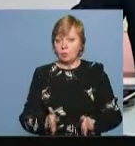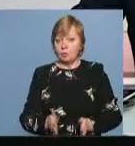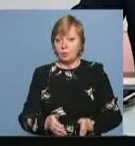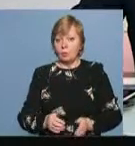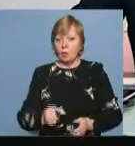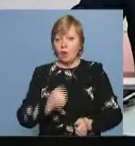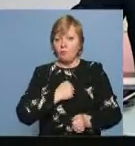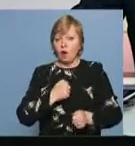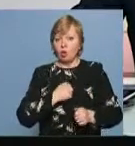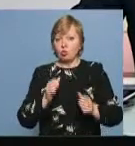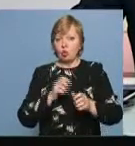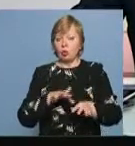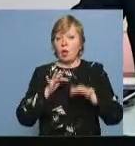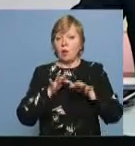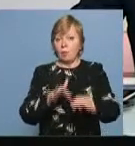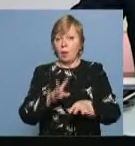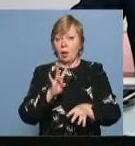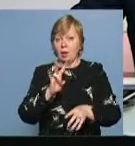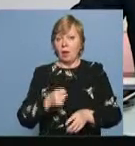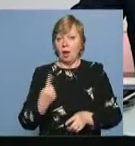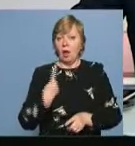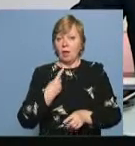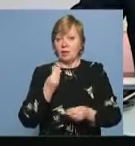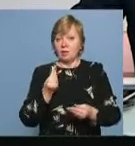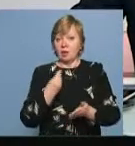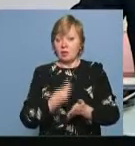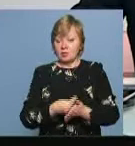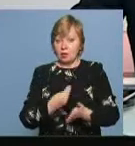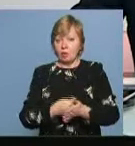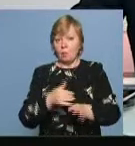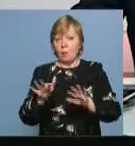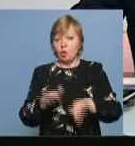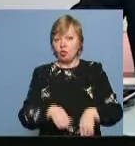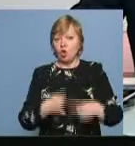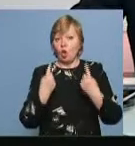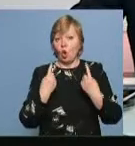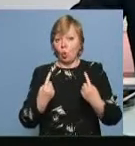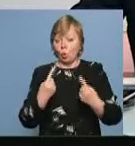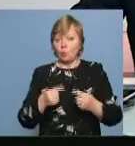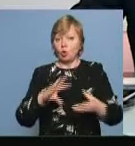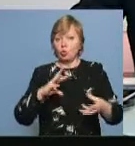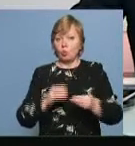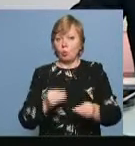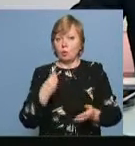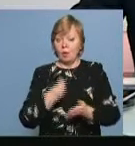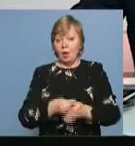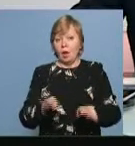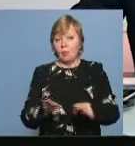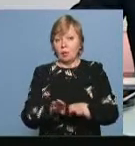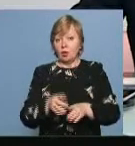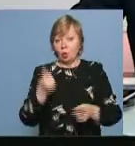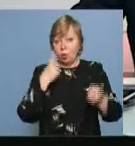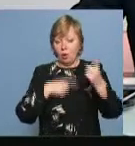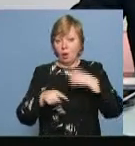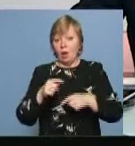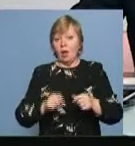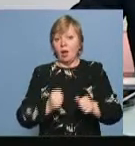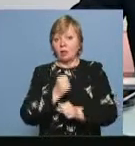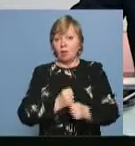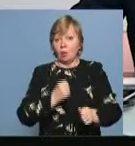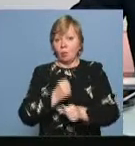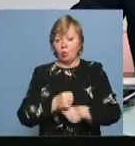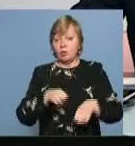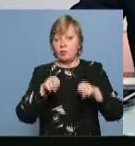Вооруженное нападение на инкассаторов и похищение крупной суммы денег. По такой легенде, сотрудники полиции отработали на